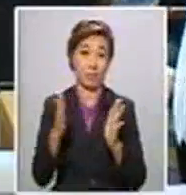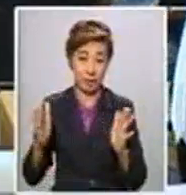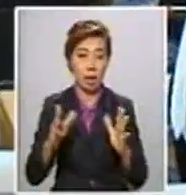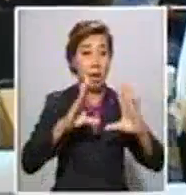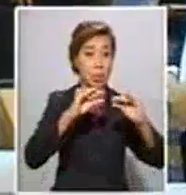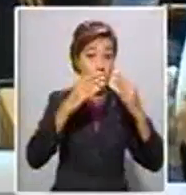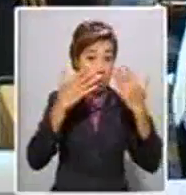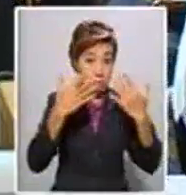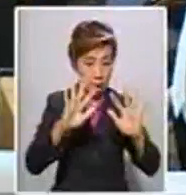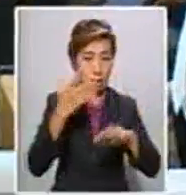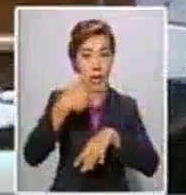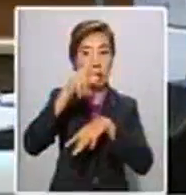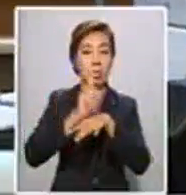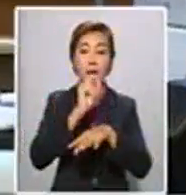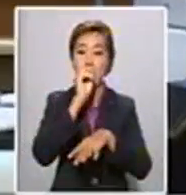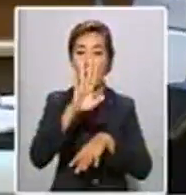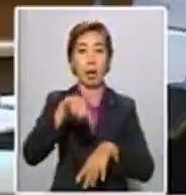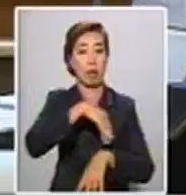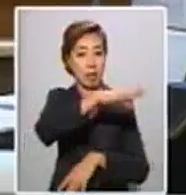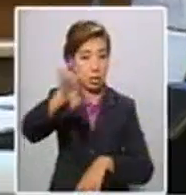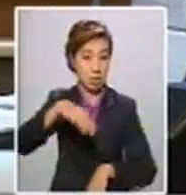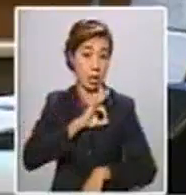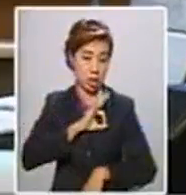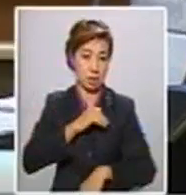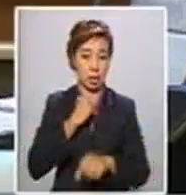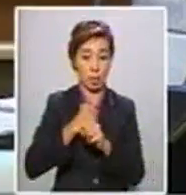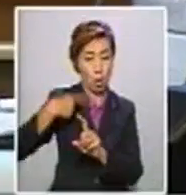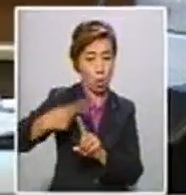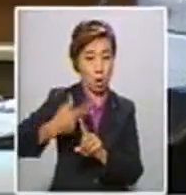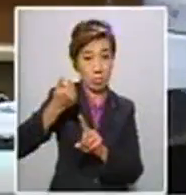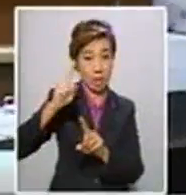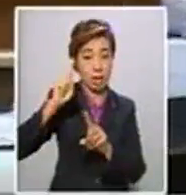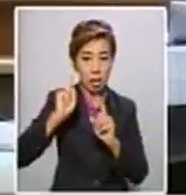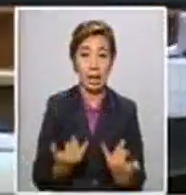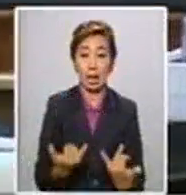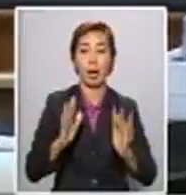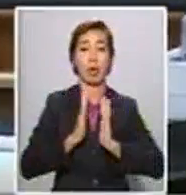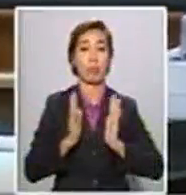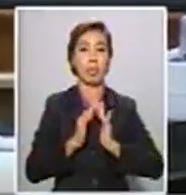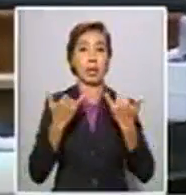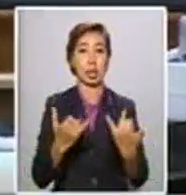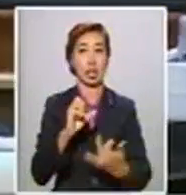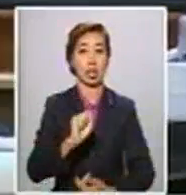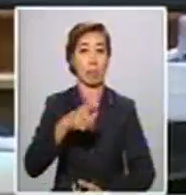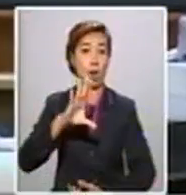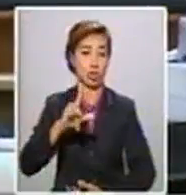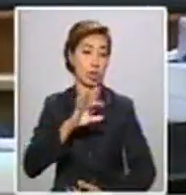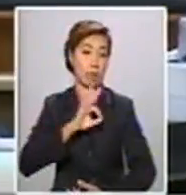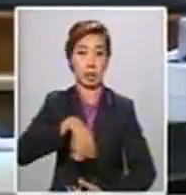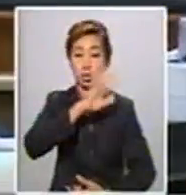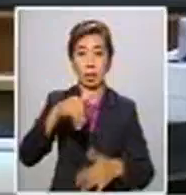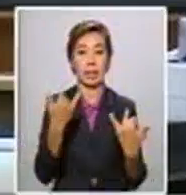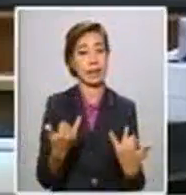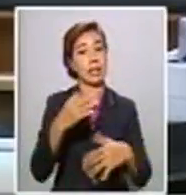กล่าวขอบคุณสมาชิกสำหรับการทำงานตลอด11เดือนที่ผ่านมาขณะนี้ถือว่าการทำงานของสมาชิกสภาปฏิรูปแห่งชาติสิ้นสุดลง